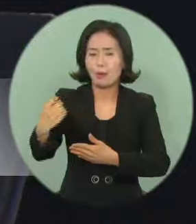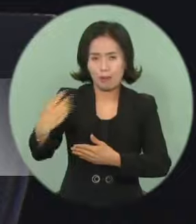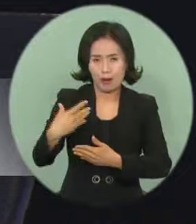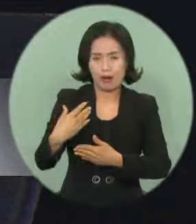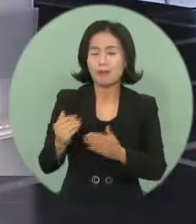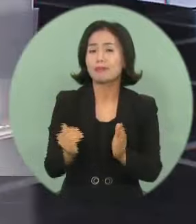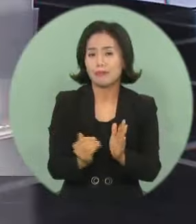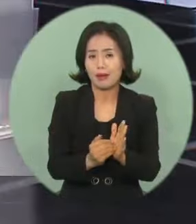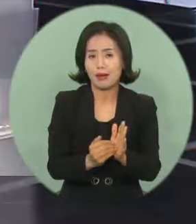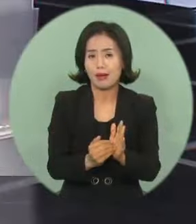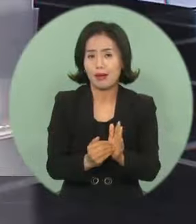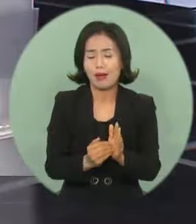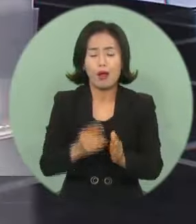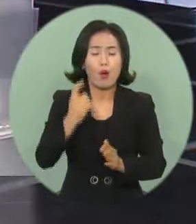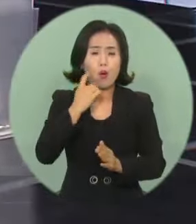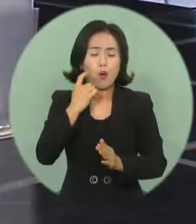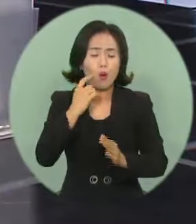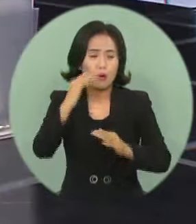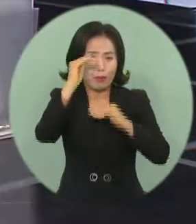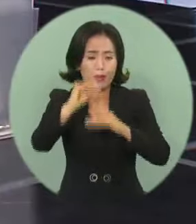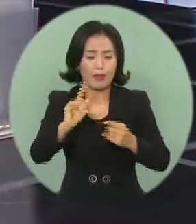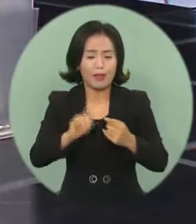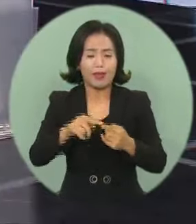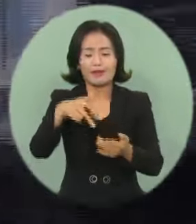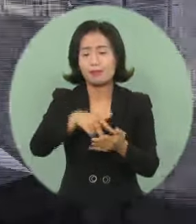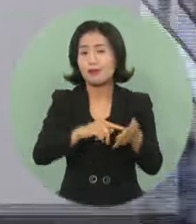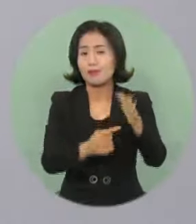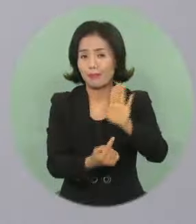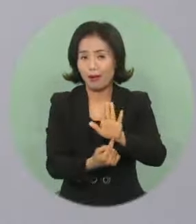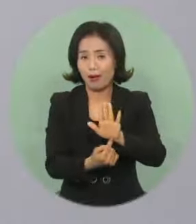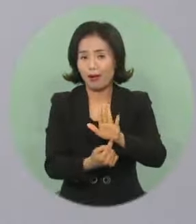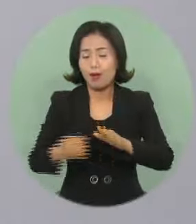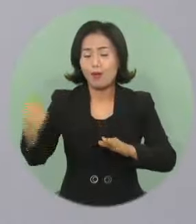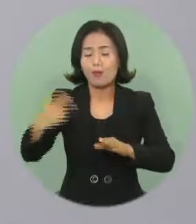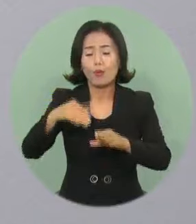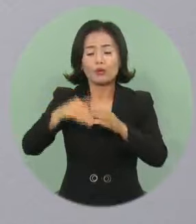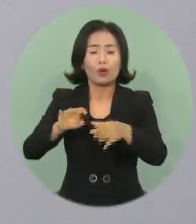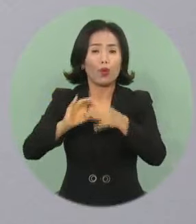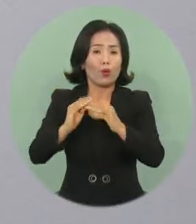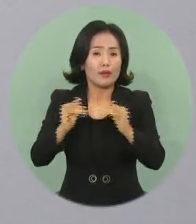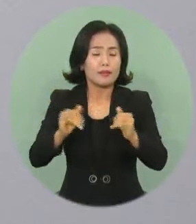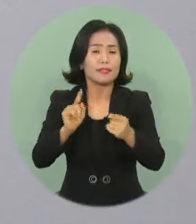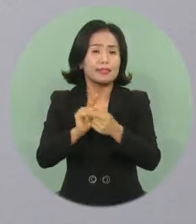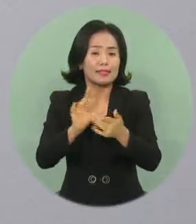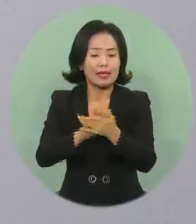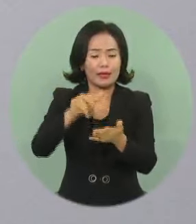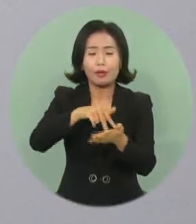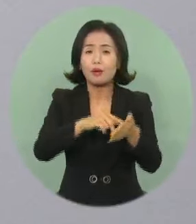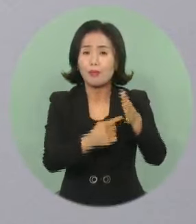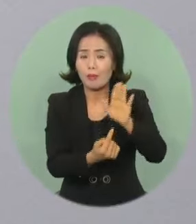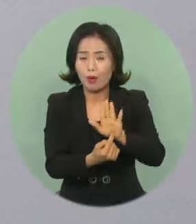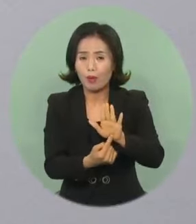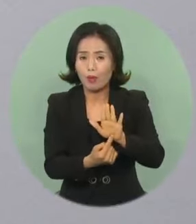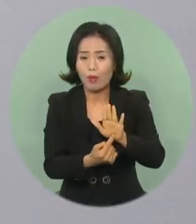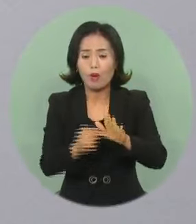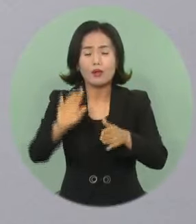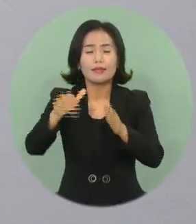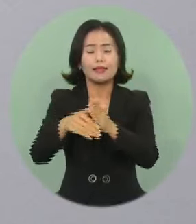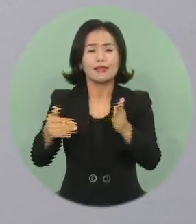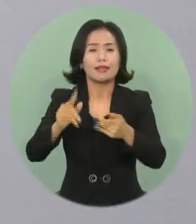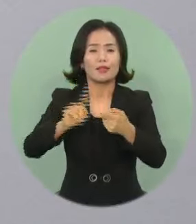답변을 받았다며 허위 사실이란 입장을 내놨습니다. 또 캠프 관계자는 직접 입장문을 내고 당시